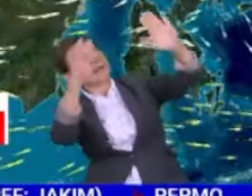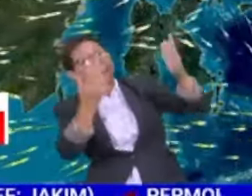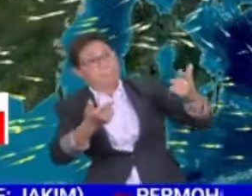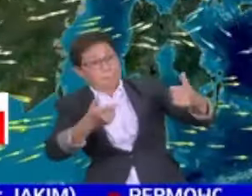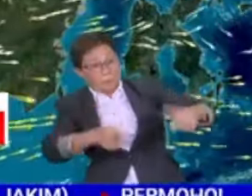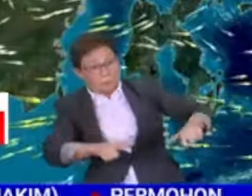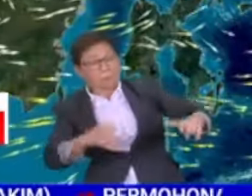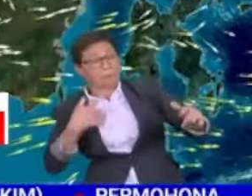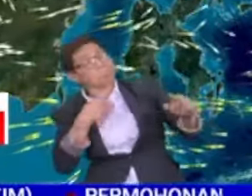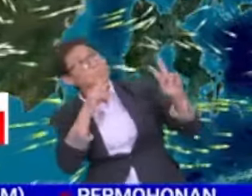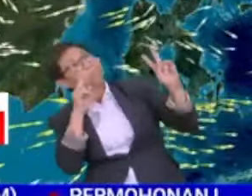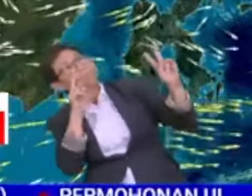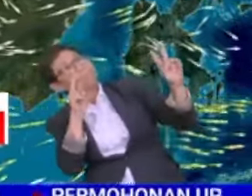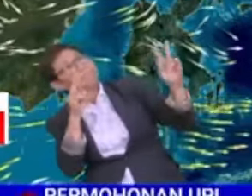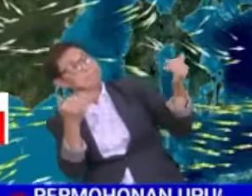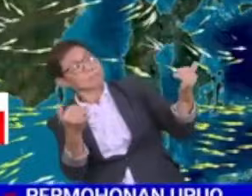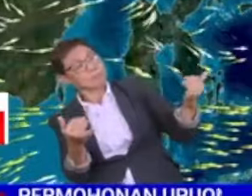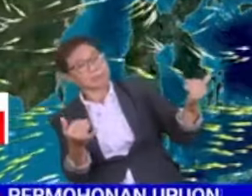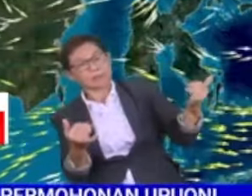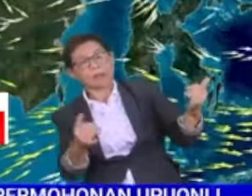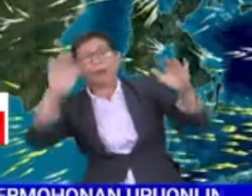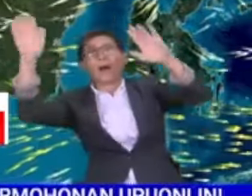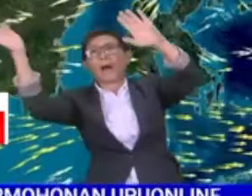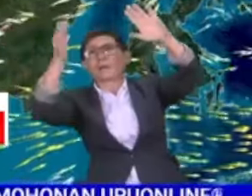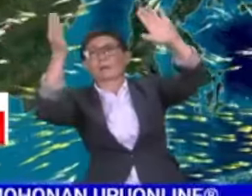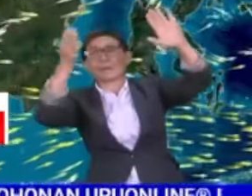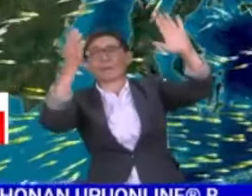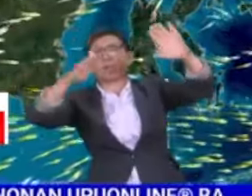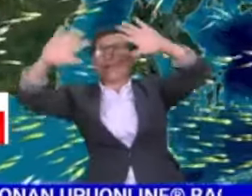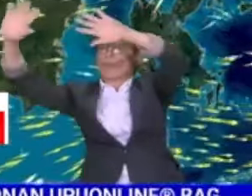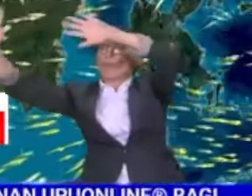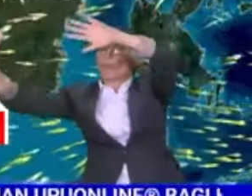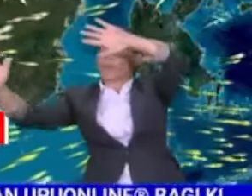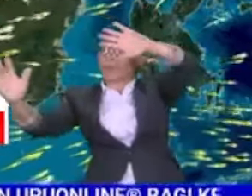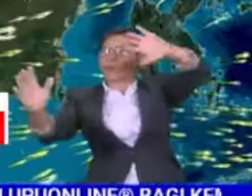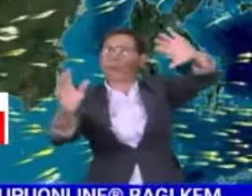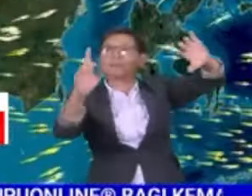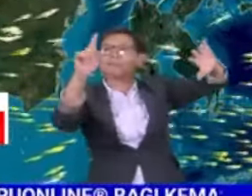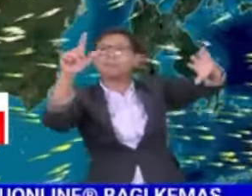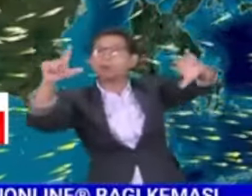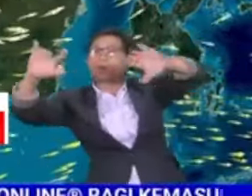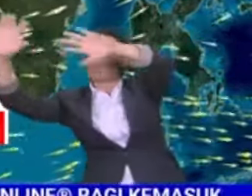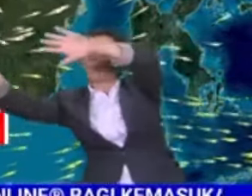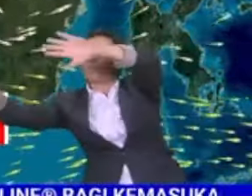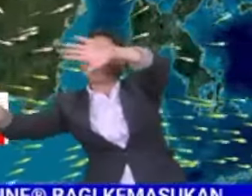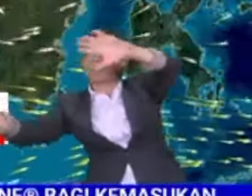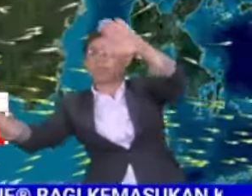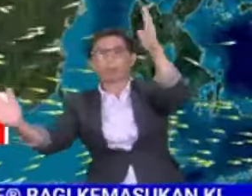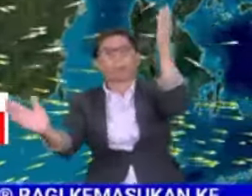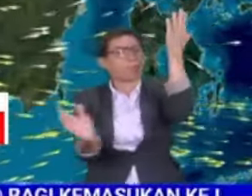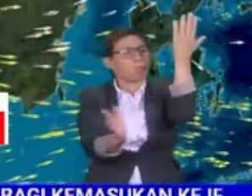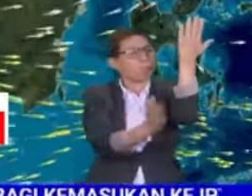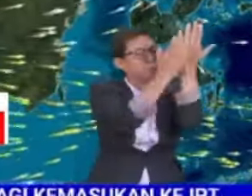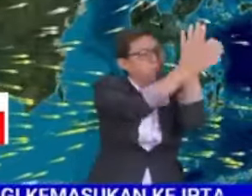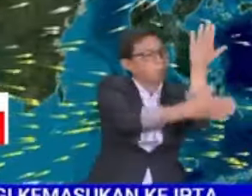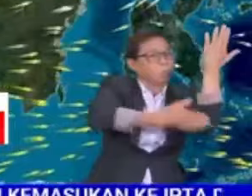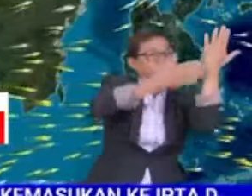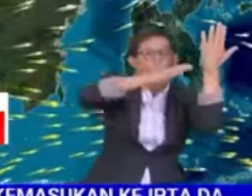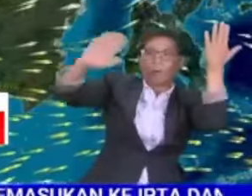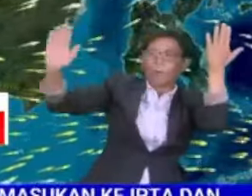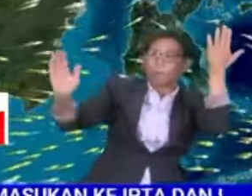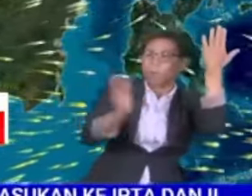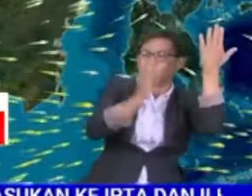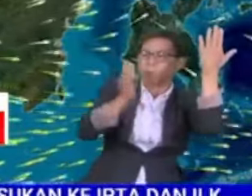semasa. Dapat diperhatikan ketika ini, angin masih lagi bertiup dari timur laut menuju ke semenanjung Malaysia dengan kelajuan